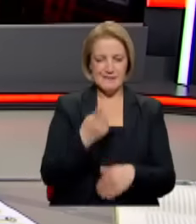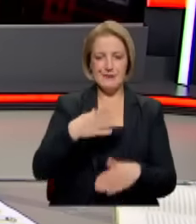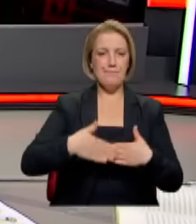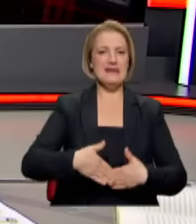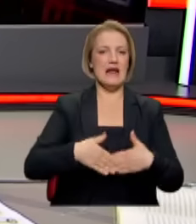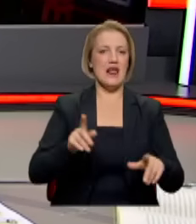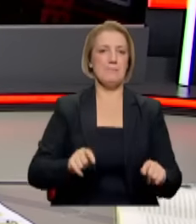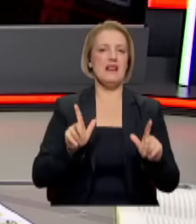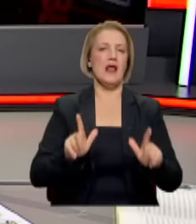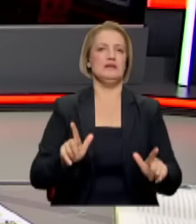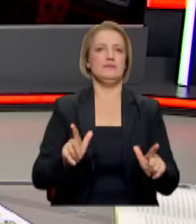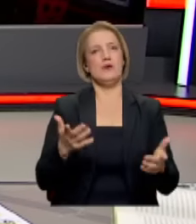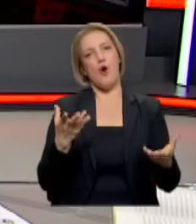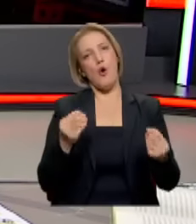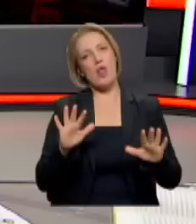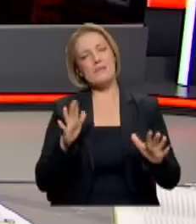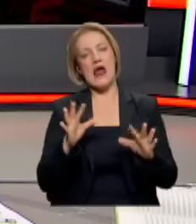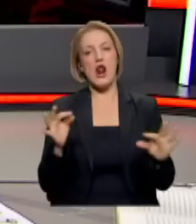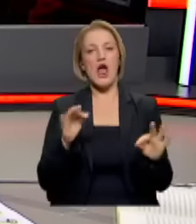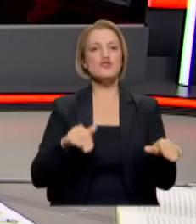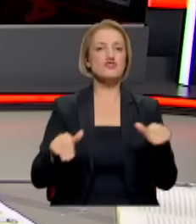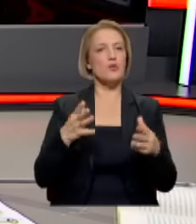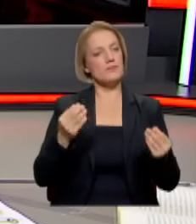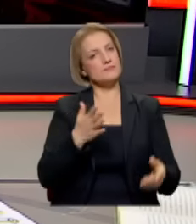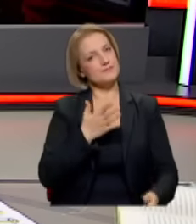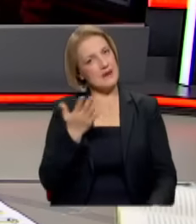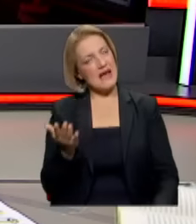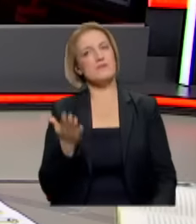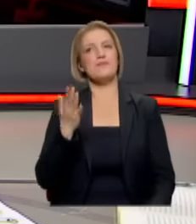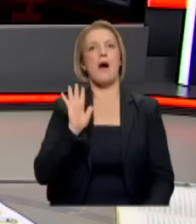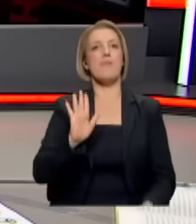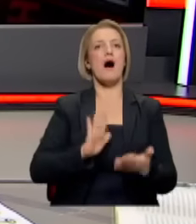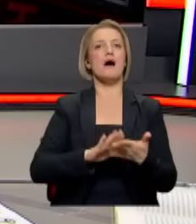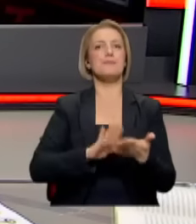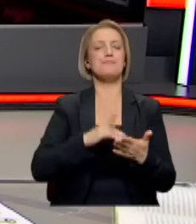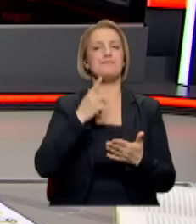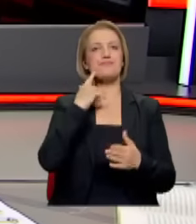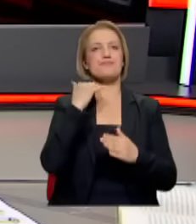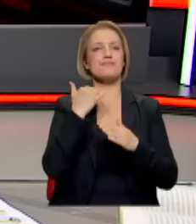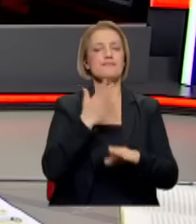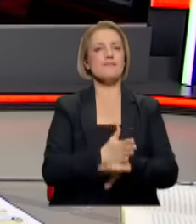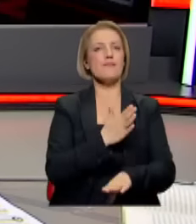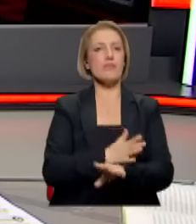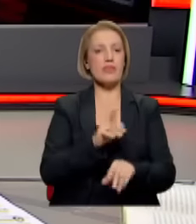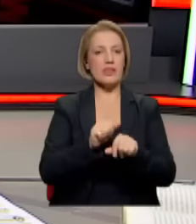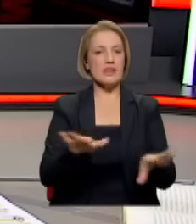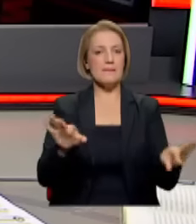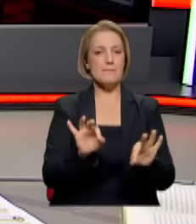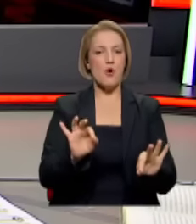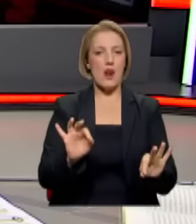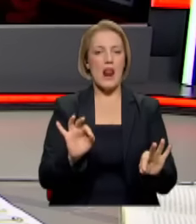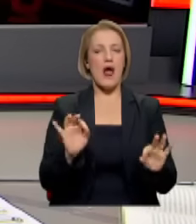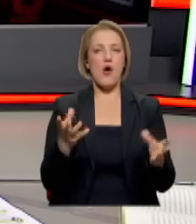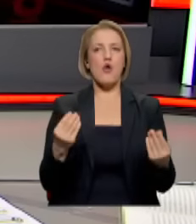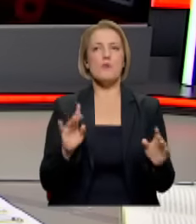pazarlık yapması lazım E olabilir yani Erken seçimde Tamam eyvallah Ama arkadaş memleketin sistemi de böyle yürümüyor şöyle